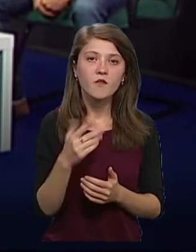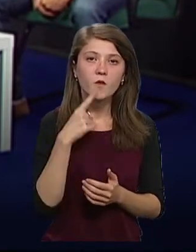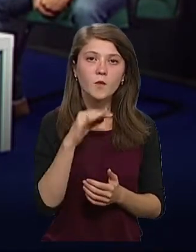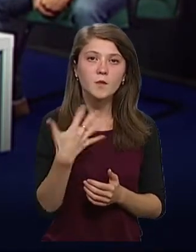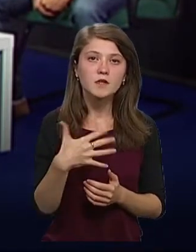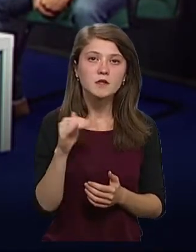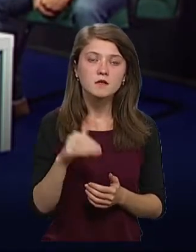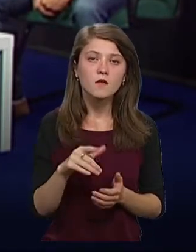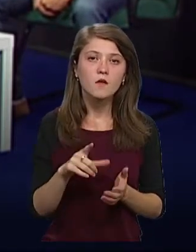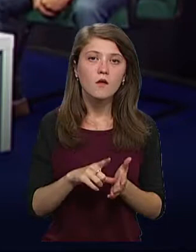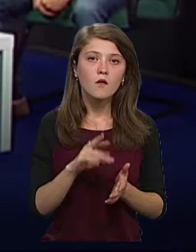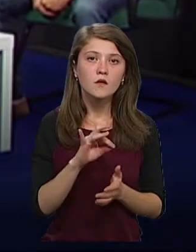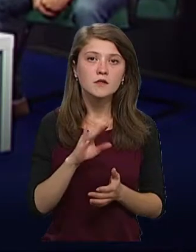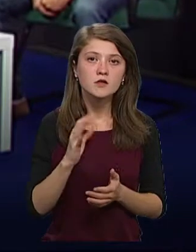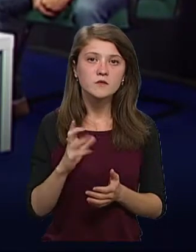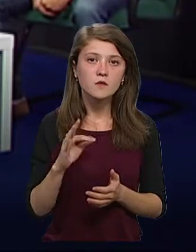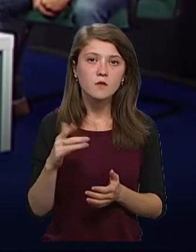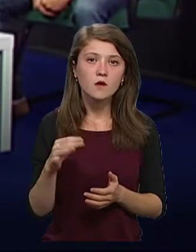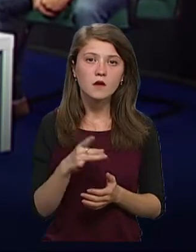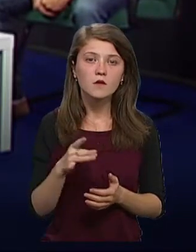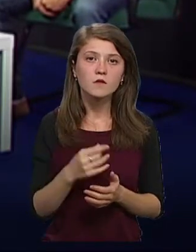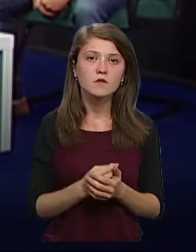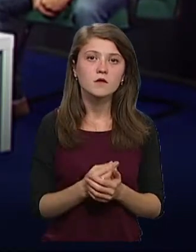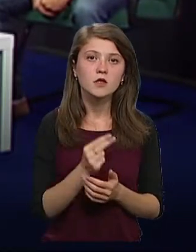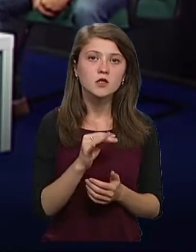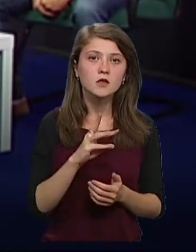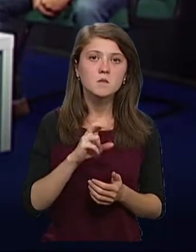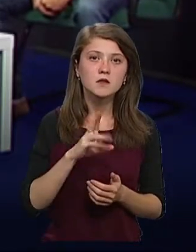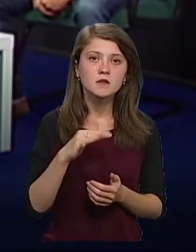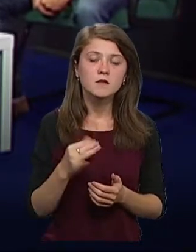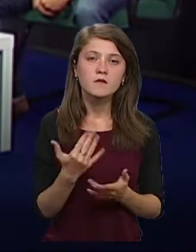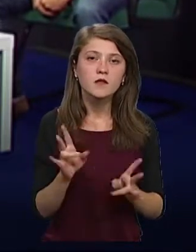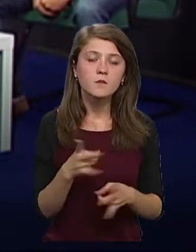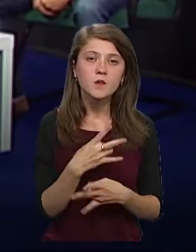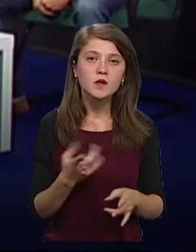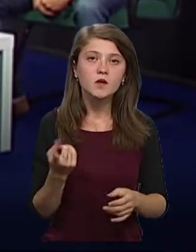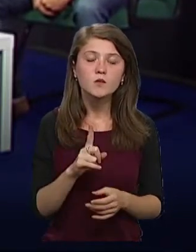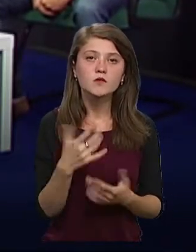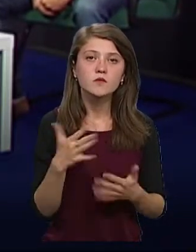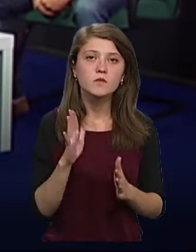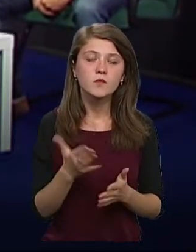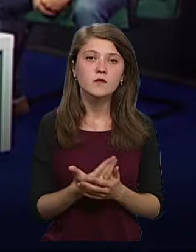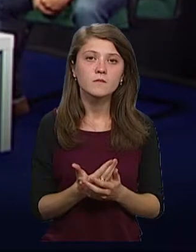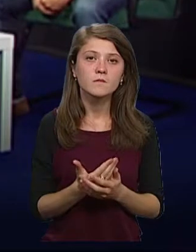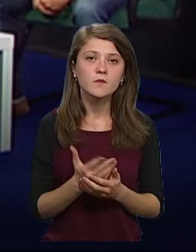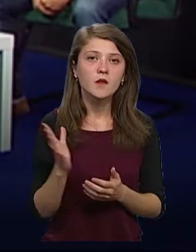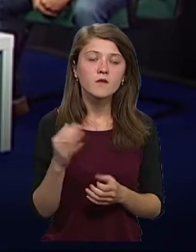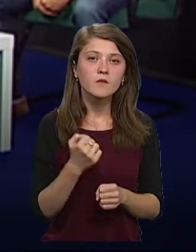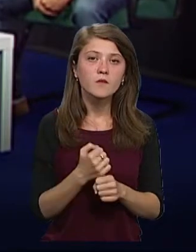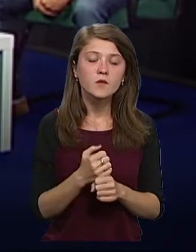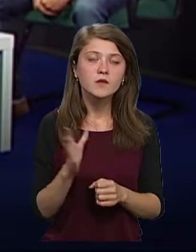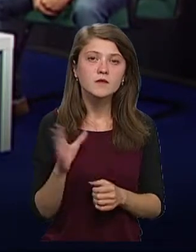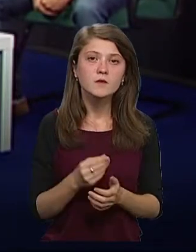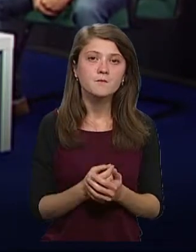тисяч, тобто Коростишівського району, там, чи Малинська, ми не побачимо. Він не потрібен, тому що буде вже певні функції. Всі функції, дійсно, ще раз